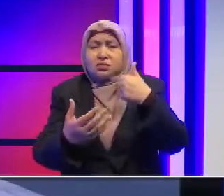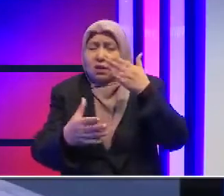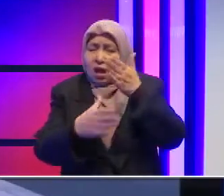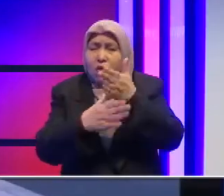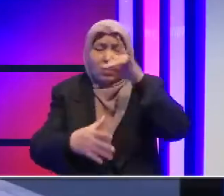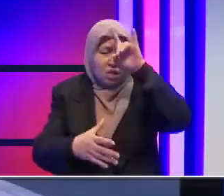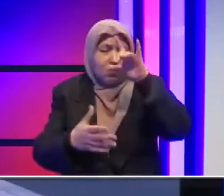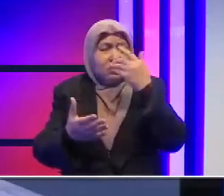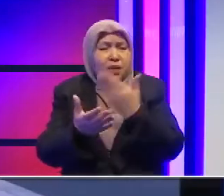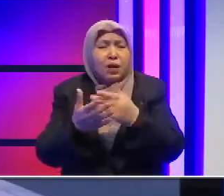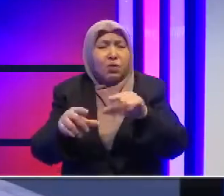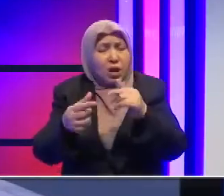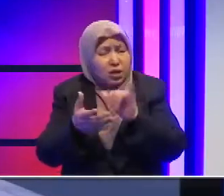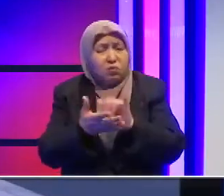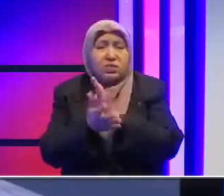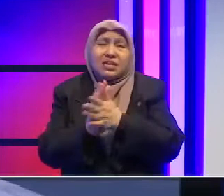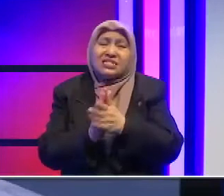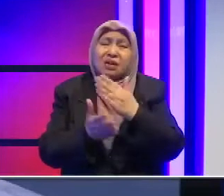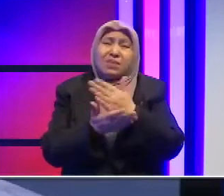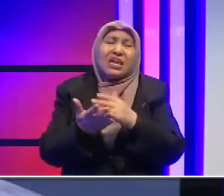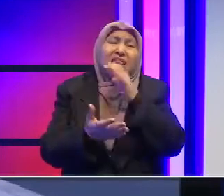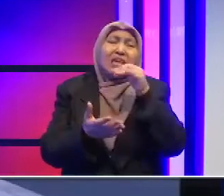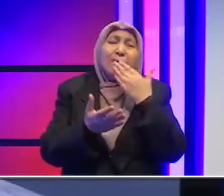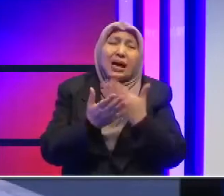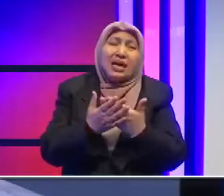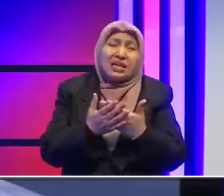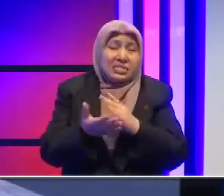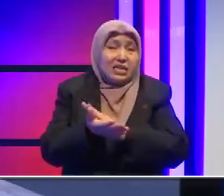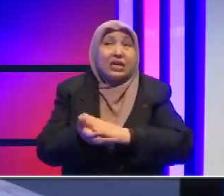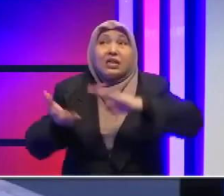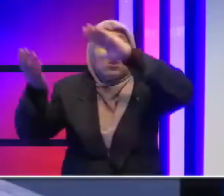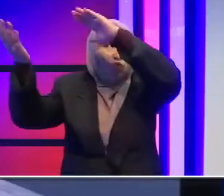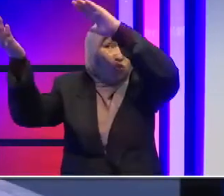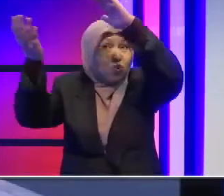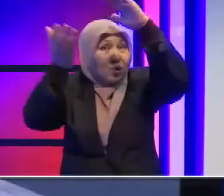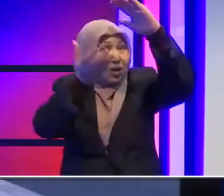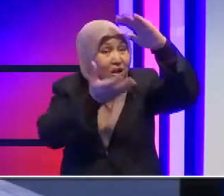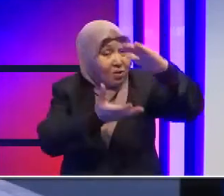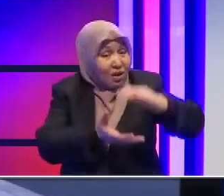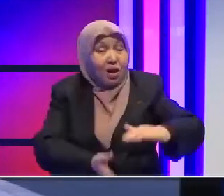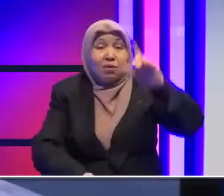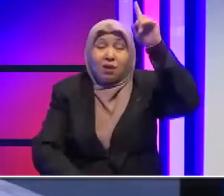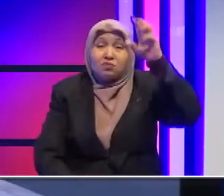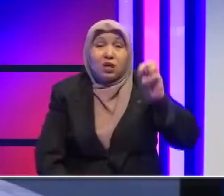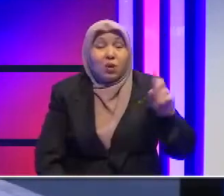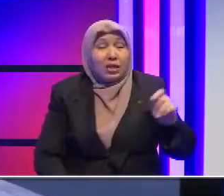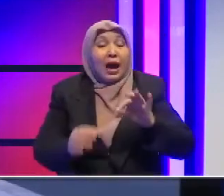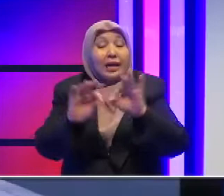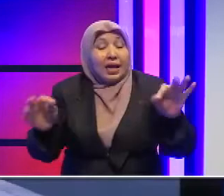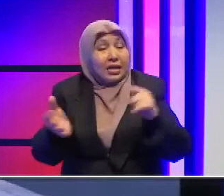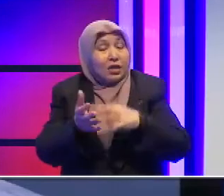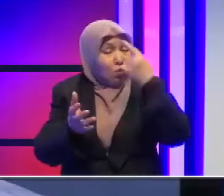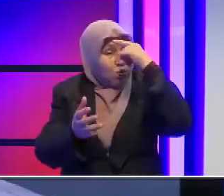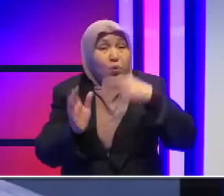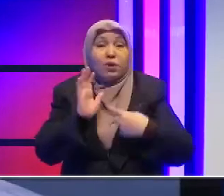jadi yang sesuatu yang tak baiklah. Maka diturunkan oleh Allah Subhanahu wa taala ayat ini untuk